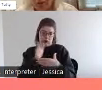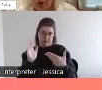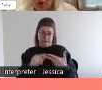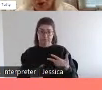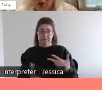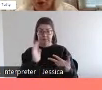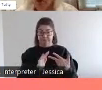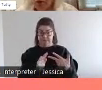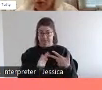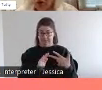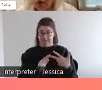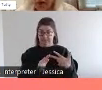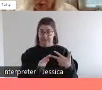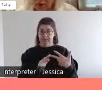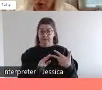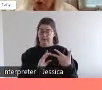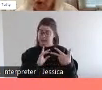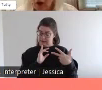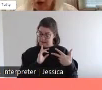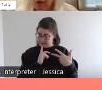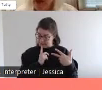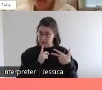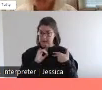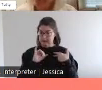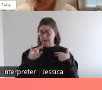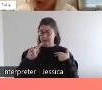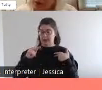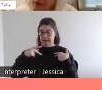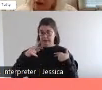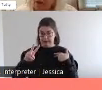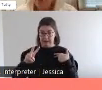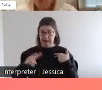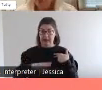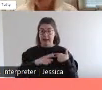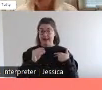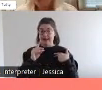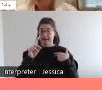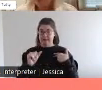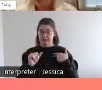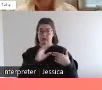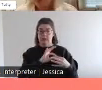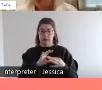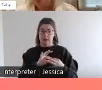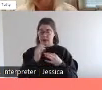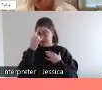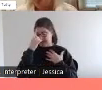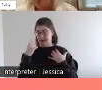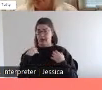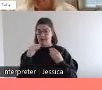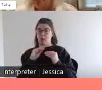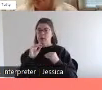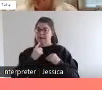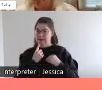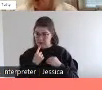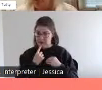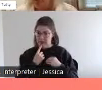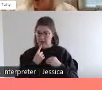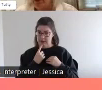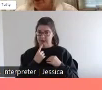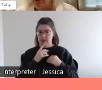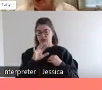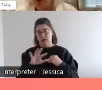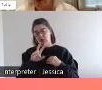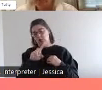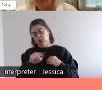empiré. C'était pas dans la fourchette clinique que j'ai mentionné au fil du temps. La violence conjugale et l'incapacité grave